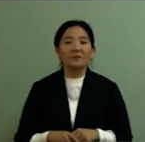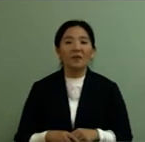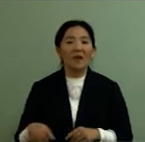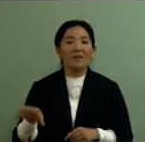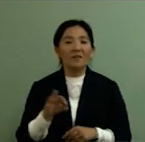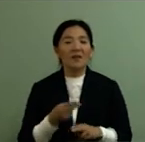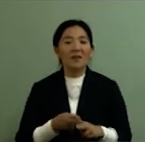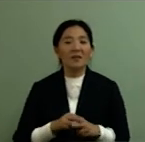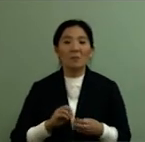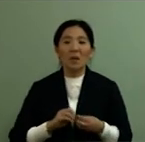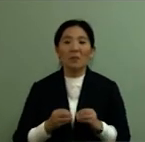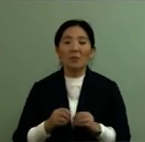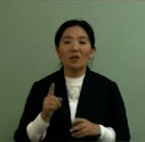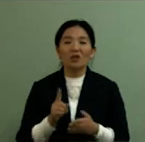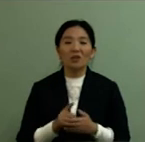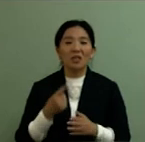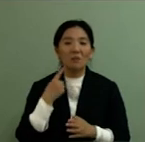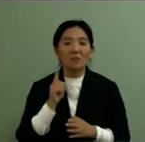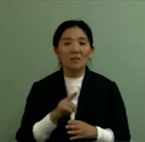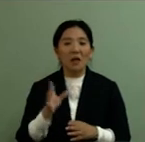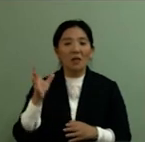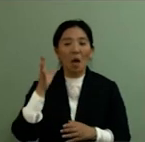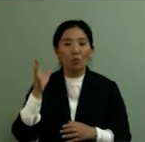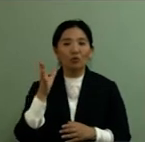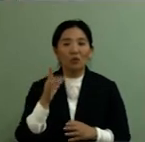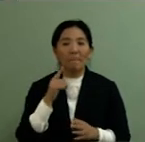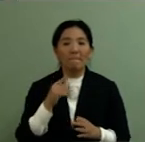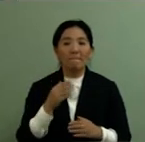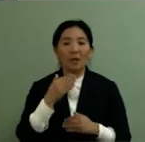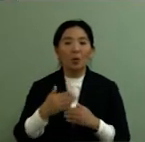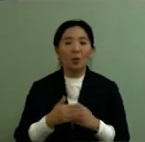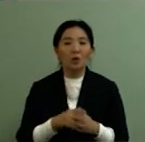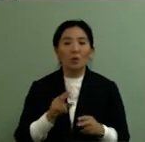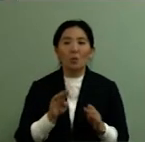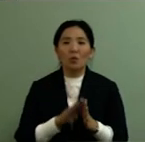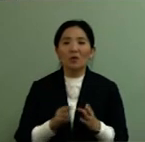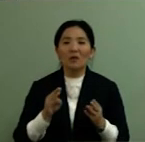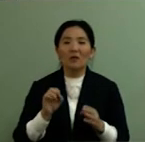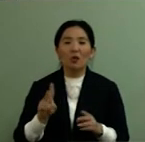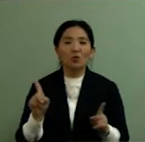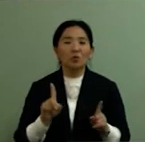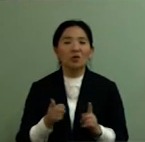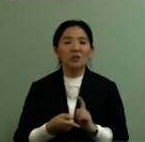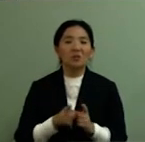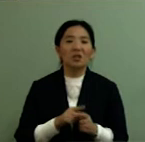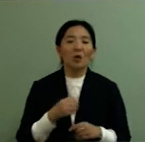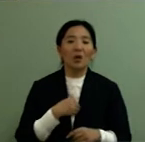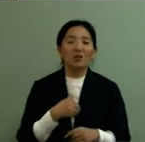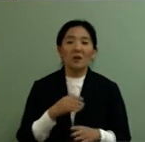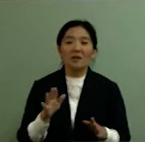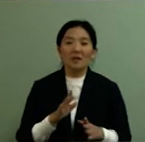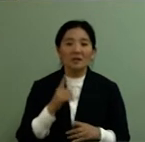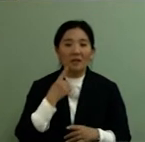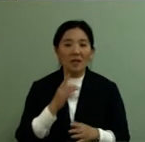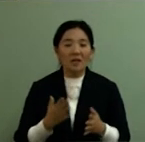Все эти проблемы должны иметь, ребята, научный подход. То есть не просто так решили что-то изменить, а мы с вами знаем,